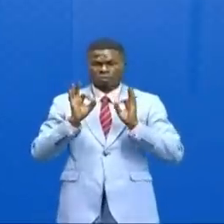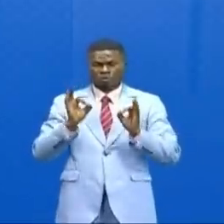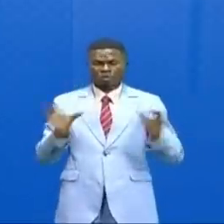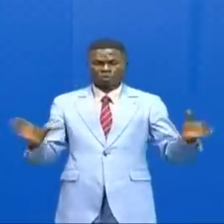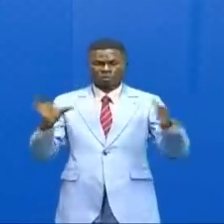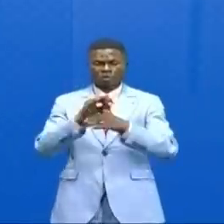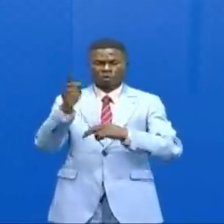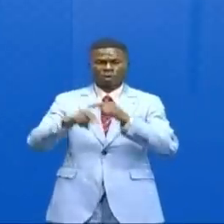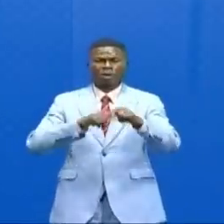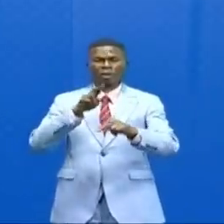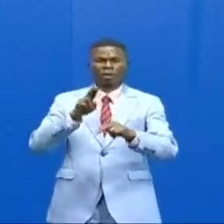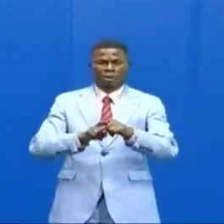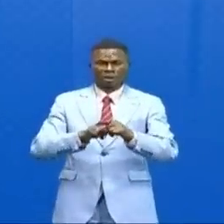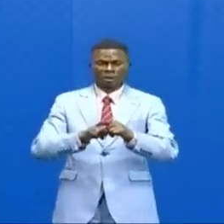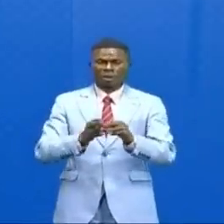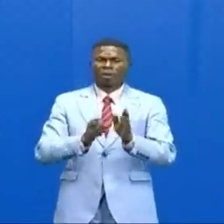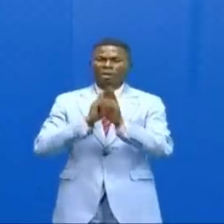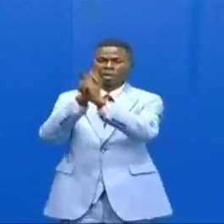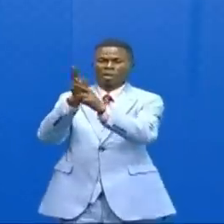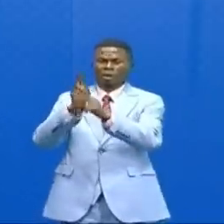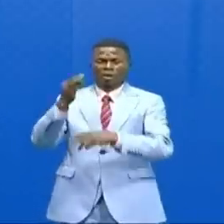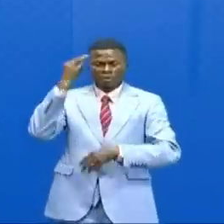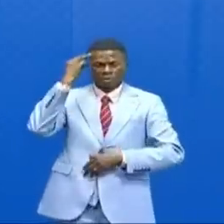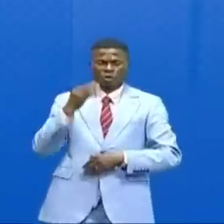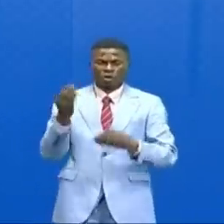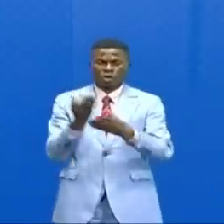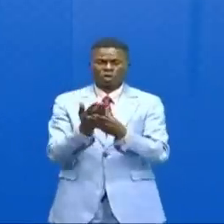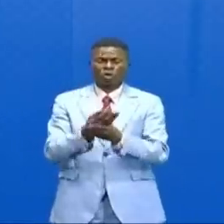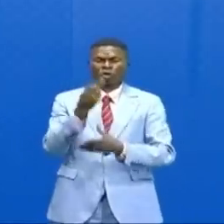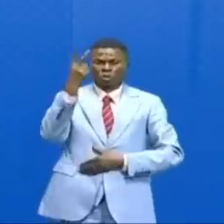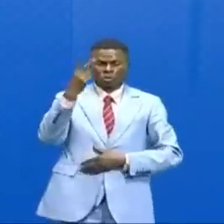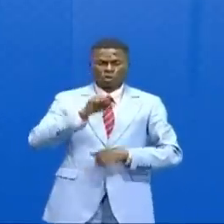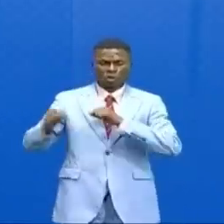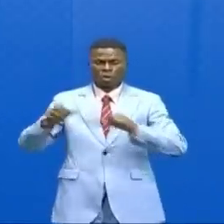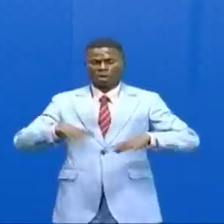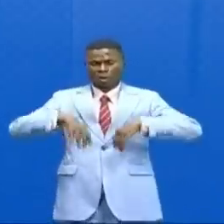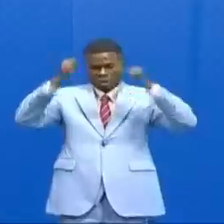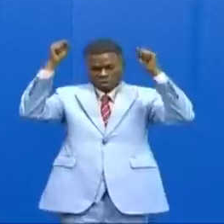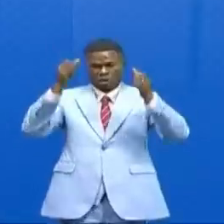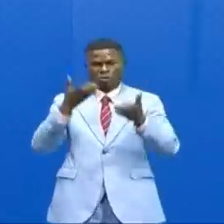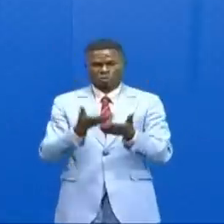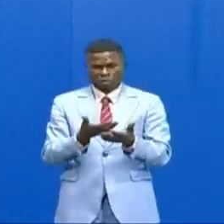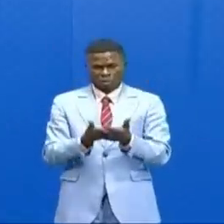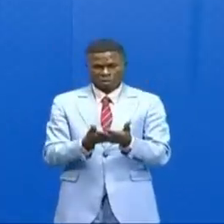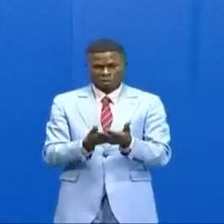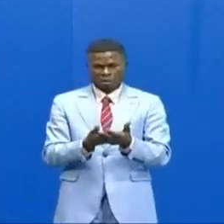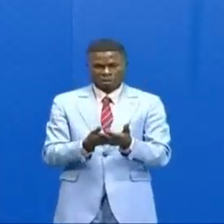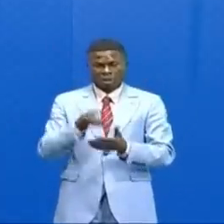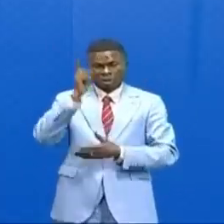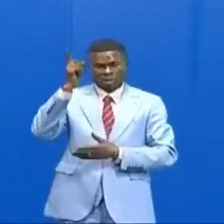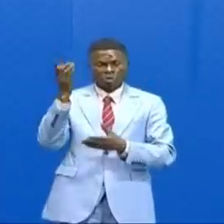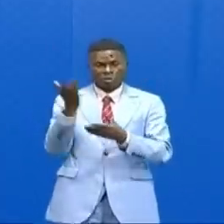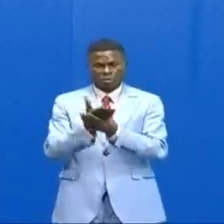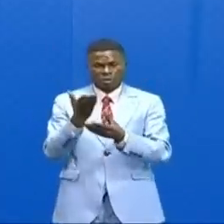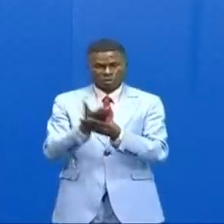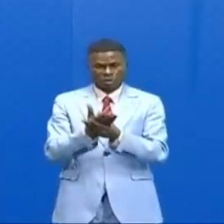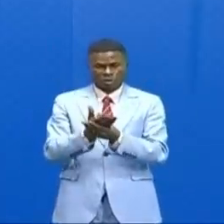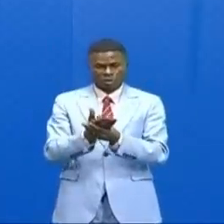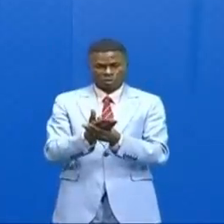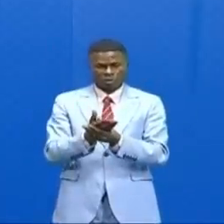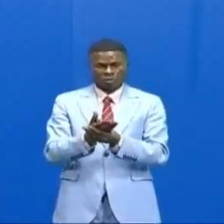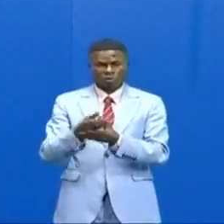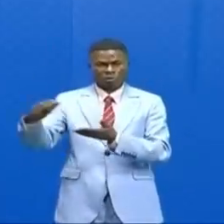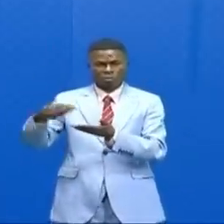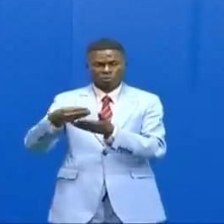cohésion nationale, a présenté au Conseil deux dossiers pour examen et adoption. Le premier a porté sur la politique